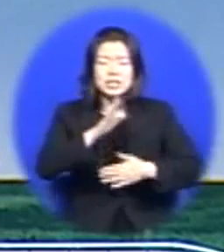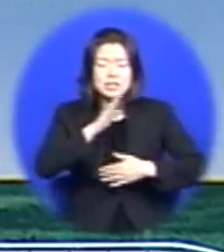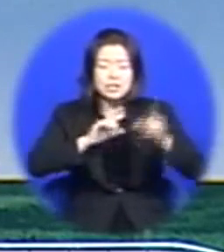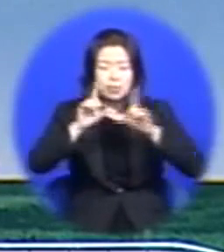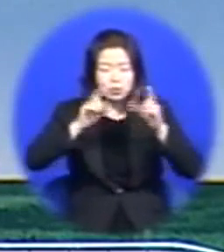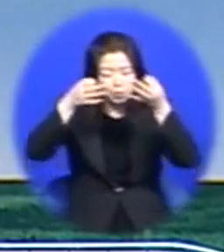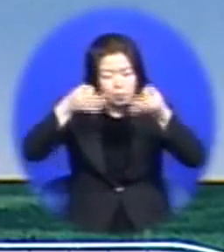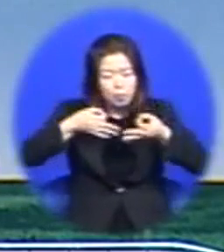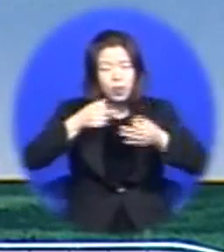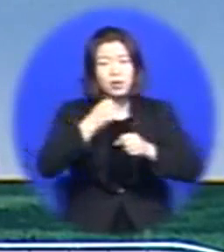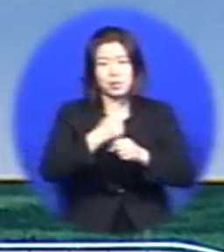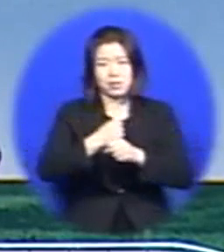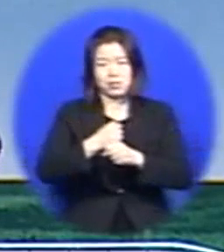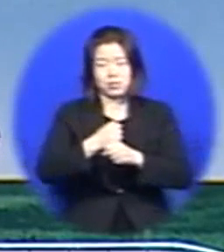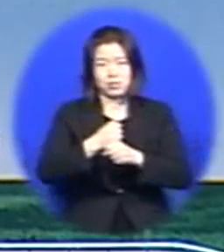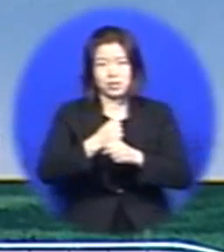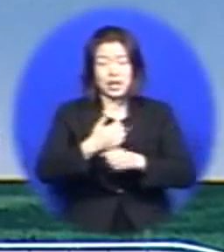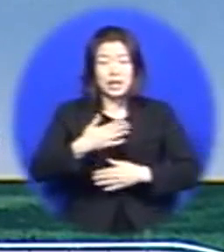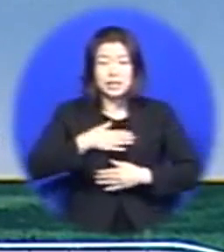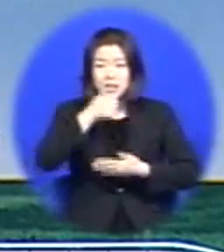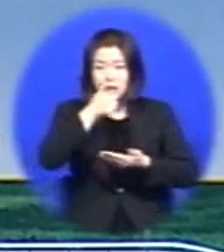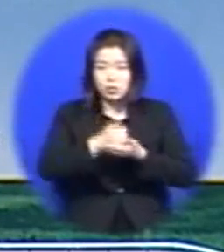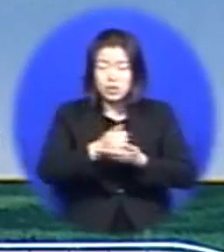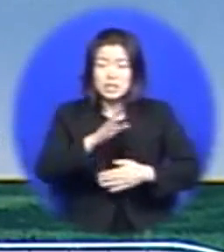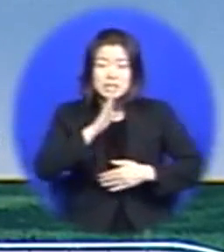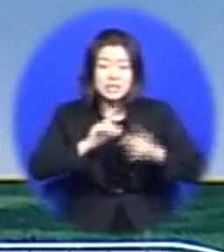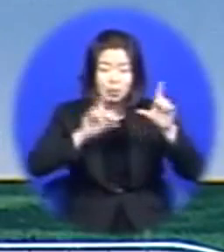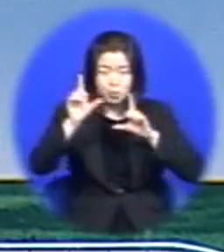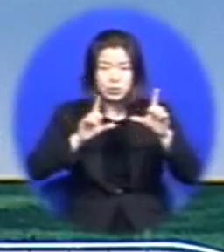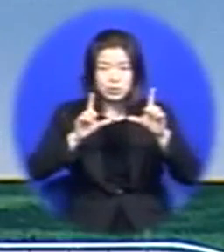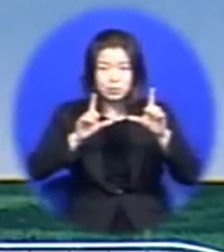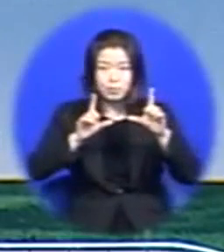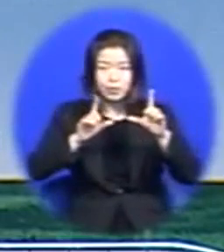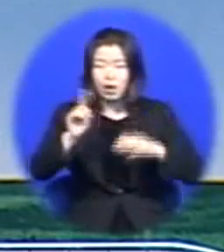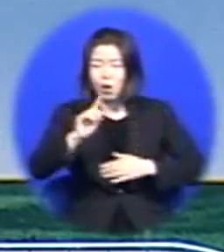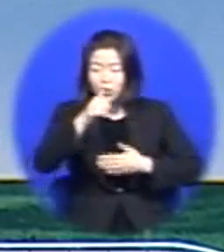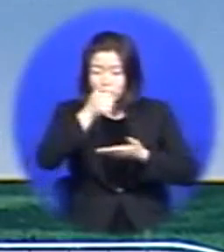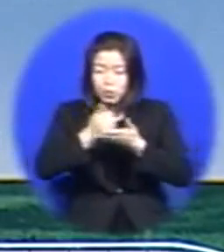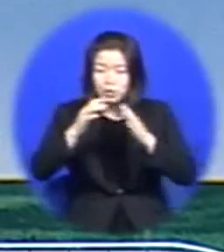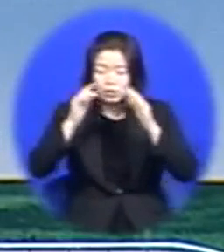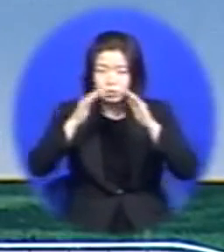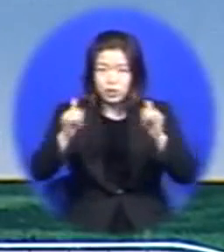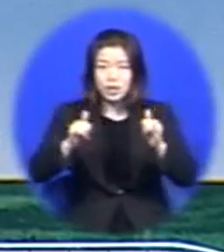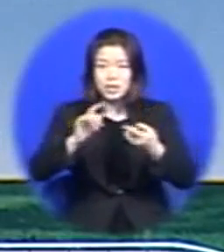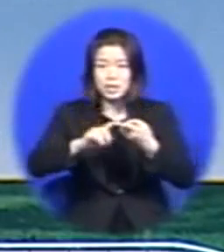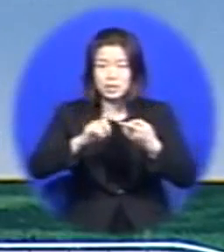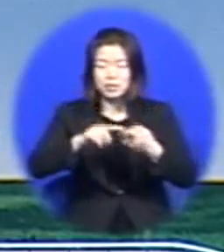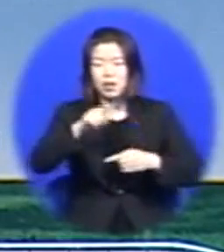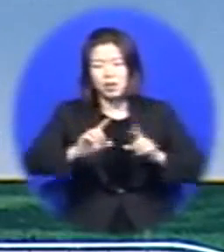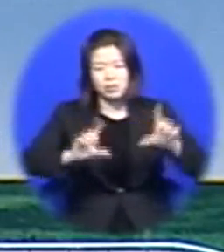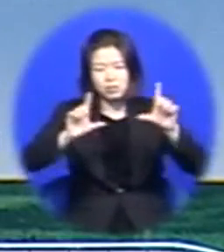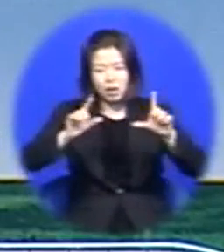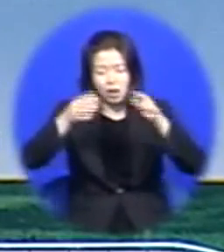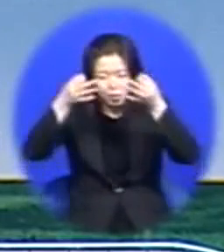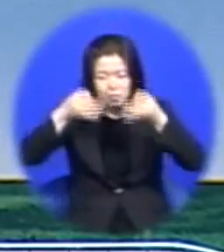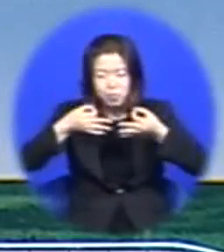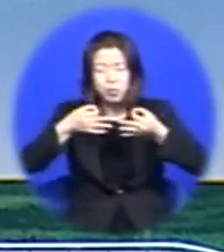하셨어요. 제 죄의 실상을, 제가 어떤 죄인인가를 그날 하나님이 보게